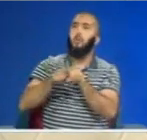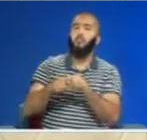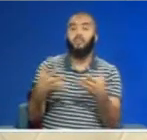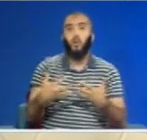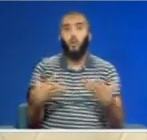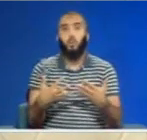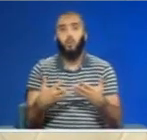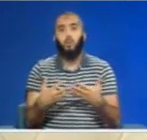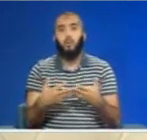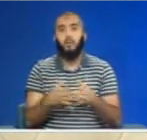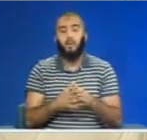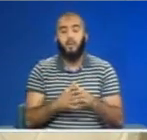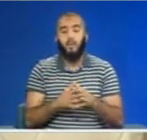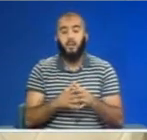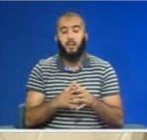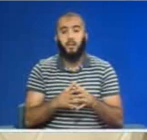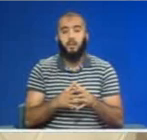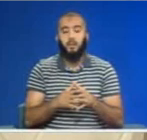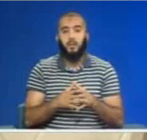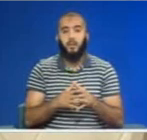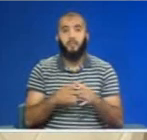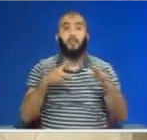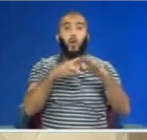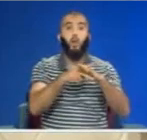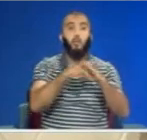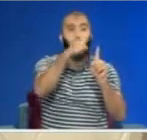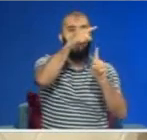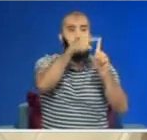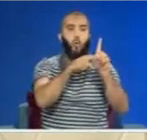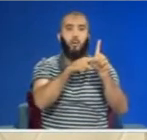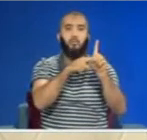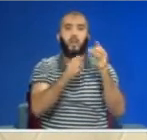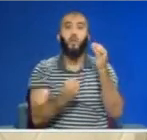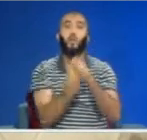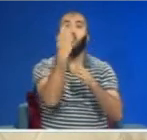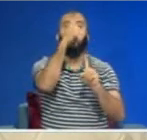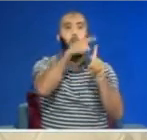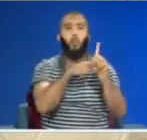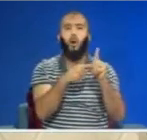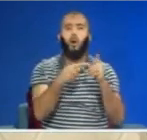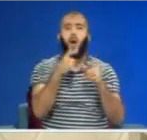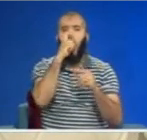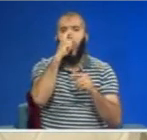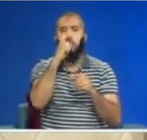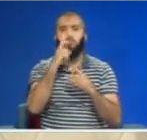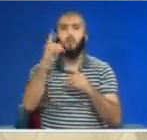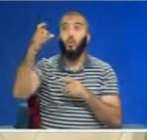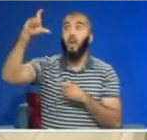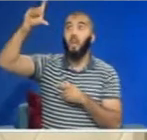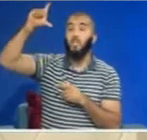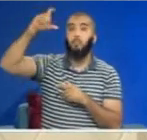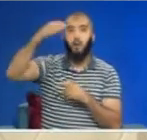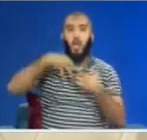ثم تناقصه وبداية الشهر يعني ميلاده من جديد للشهر القادم، هذا كله معروف